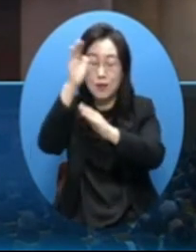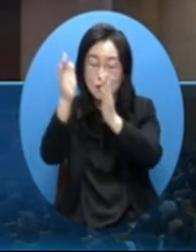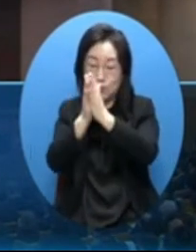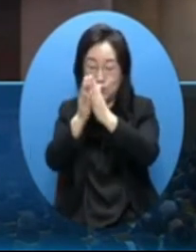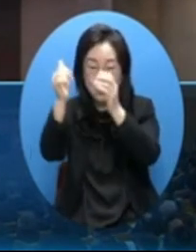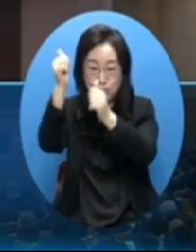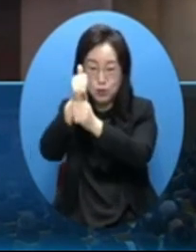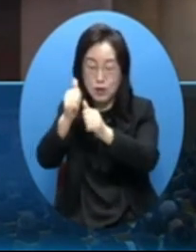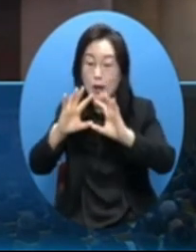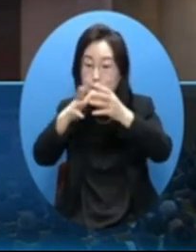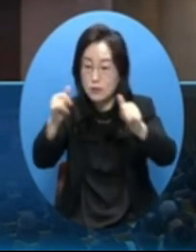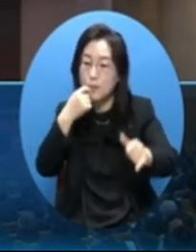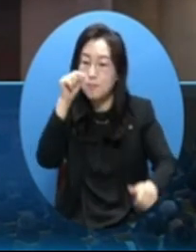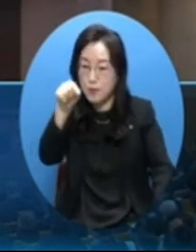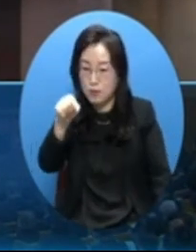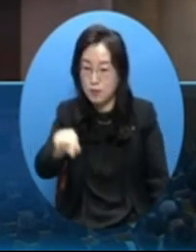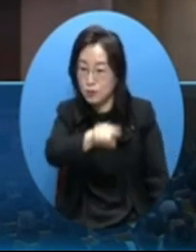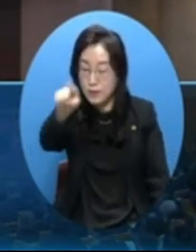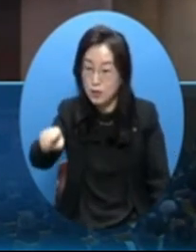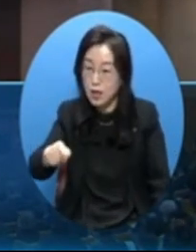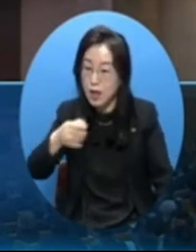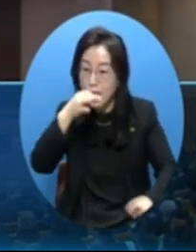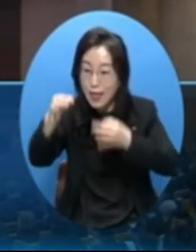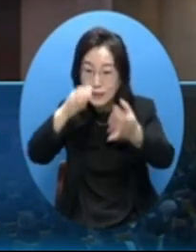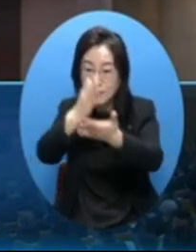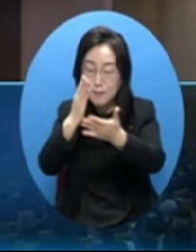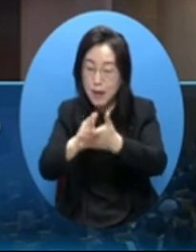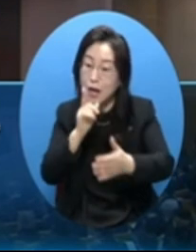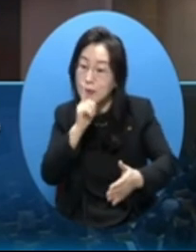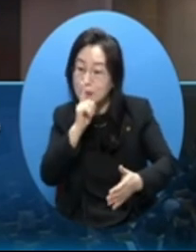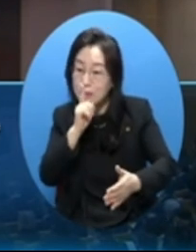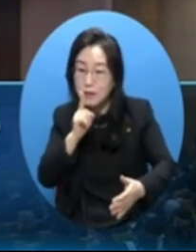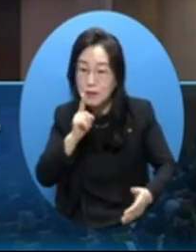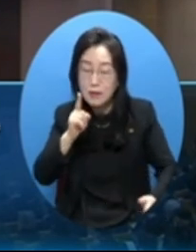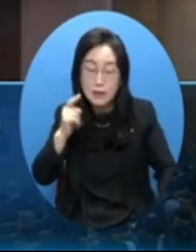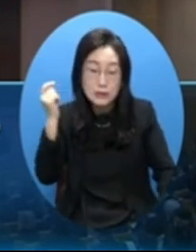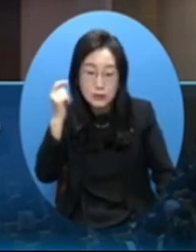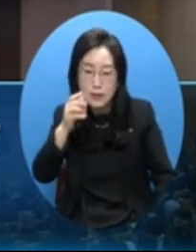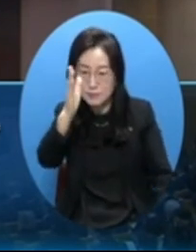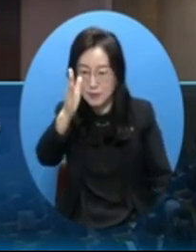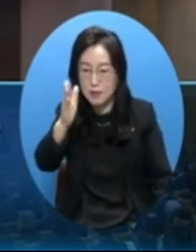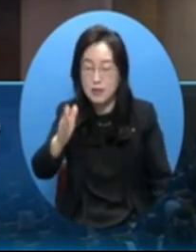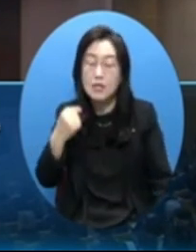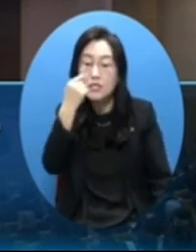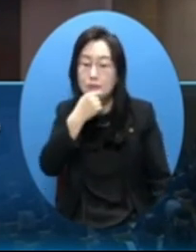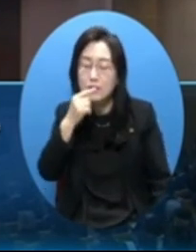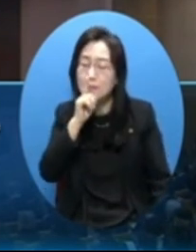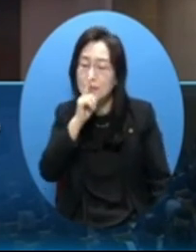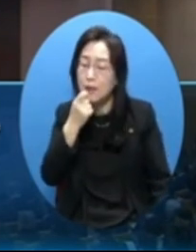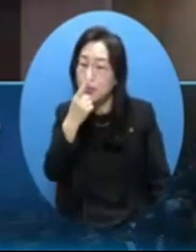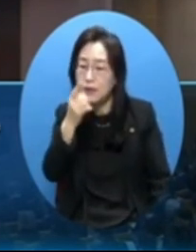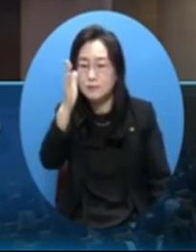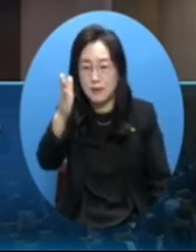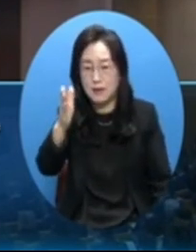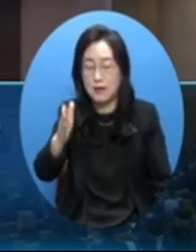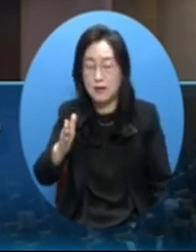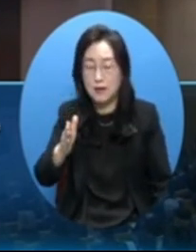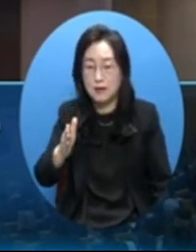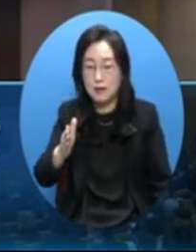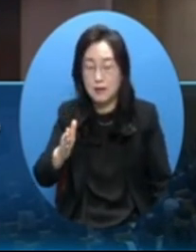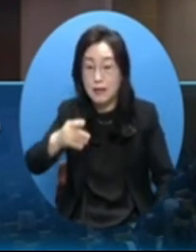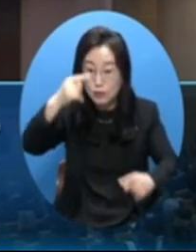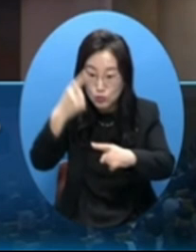여호수아가 백성에게 명령하여 이르되 너희는 외치지 말며 너의 음성을 들리게 하지 말며 너희 입에서 아무 말도 내지 말라 그리 하다가